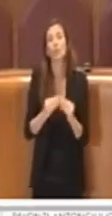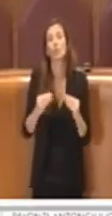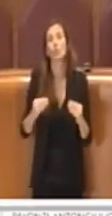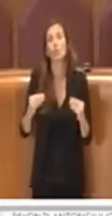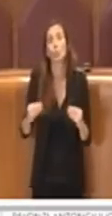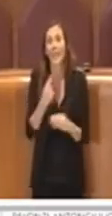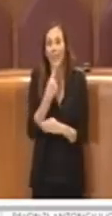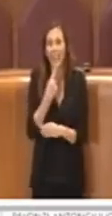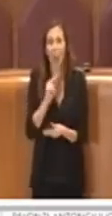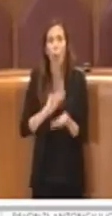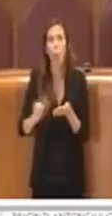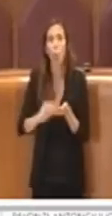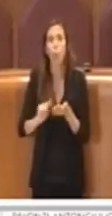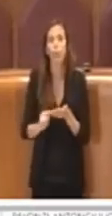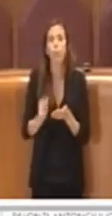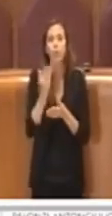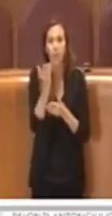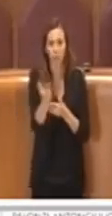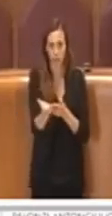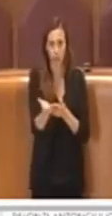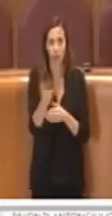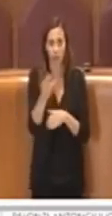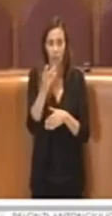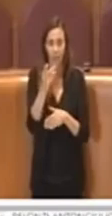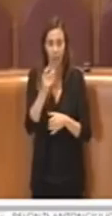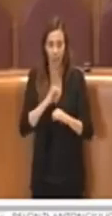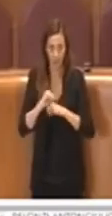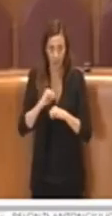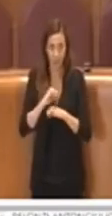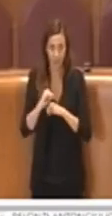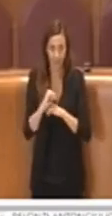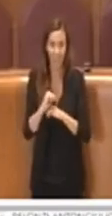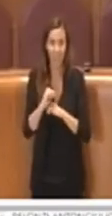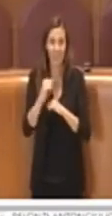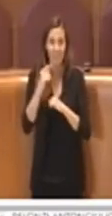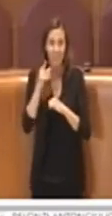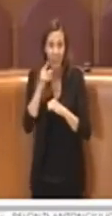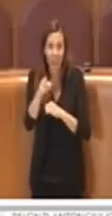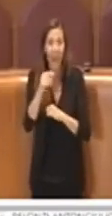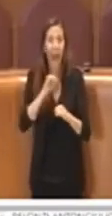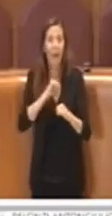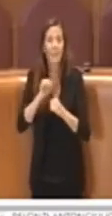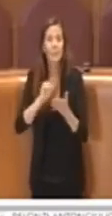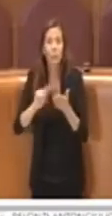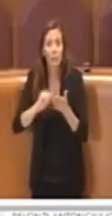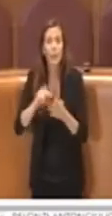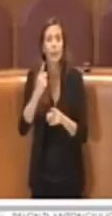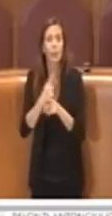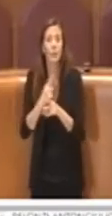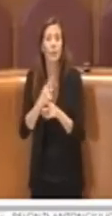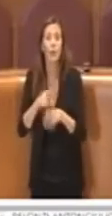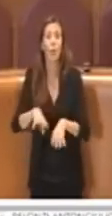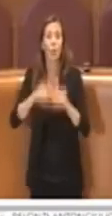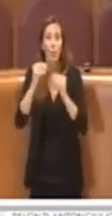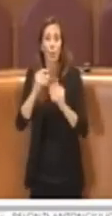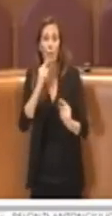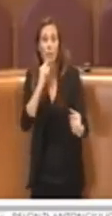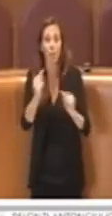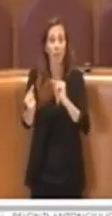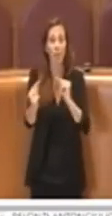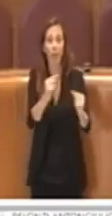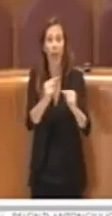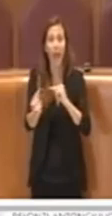perché ricominciassi appunto il dialogo con i gestori dei punti verde infanzia mi sembra di capire